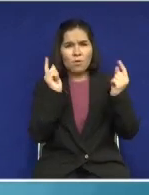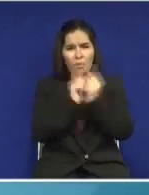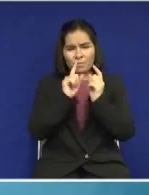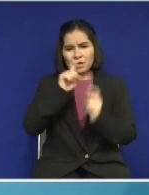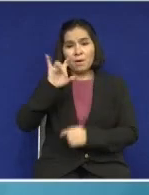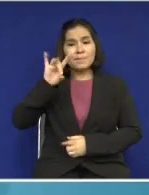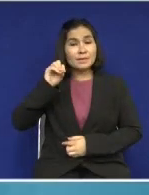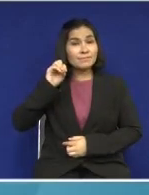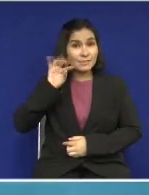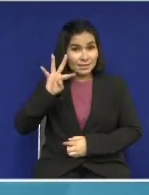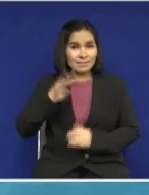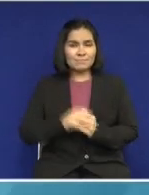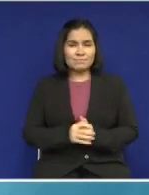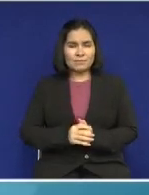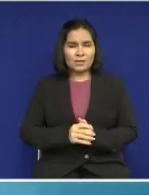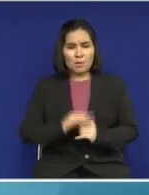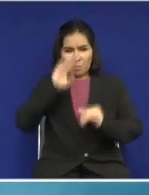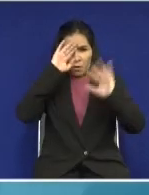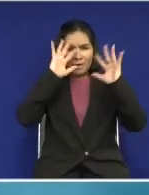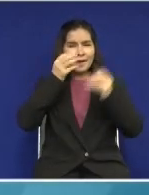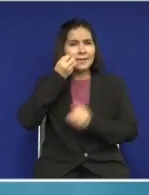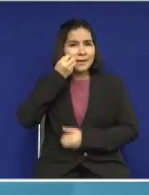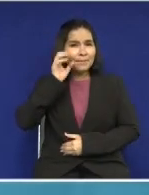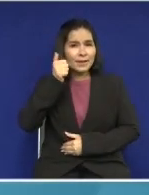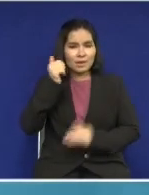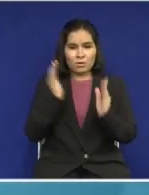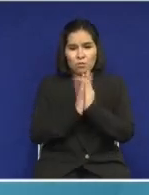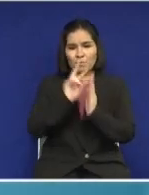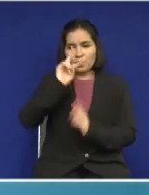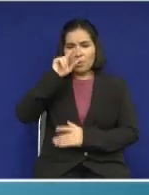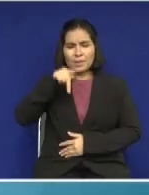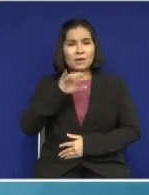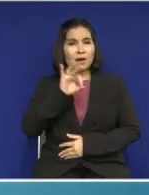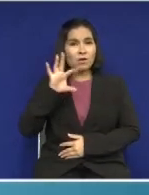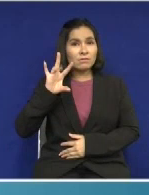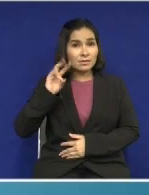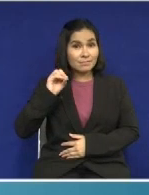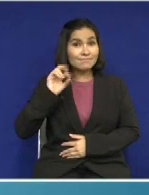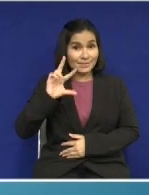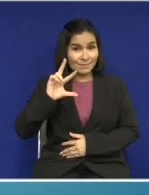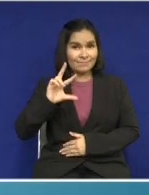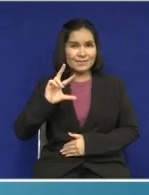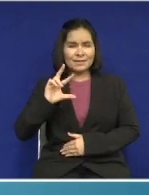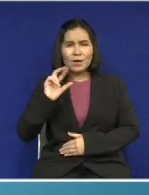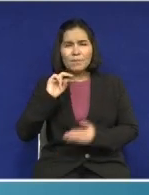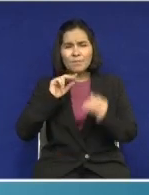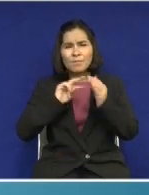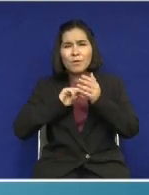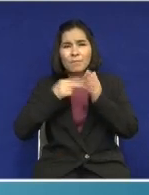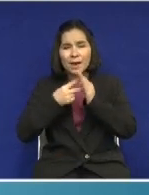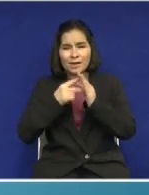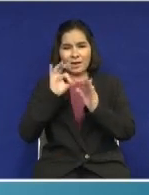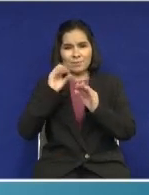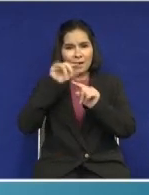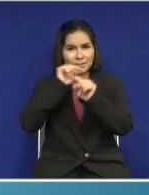ายเป็นผู้ป่วยที่รักษาหายแล้วนะคะ 2,973 รายหรือมากกว่า 95% ค่ะ